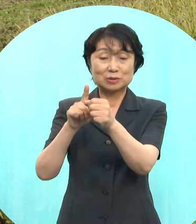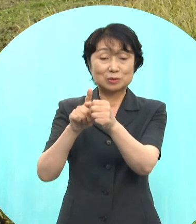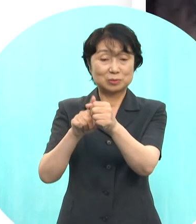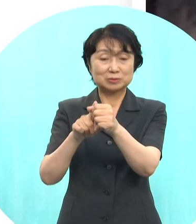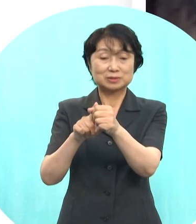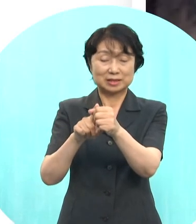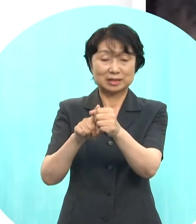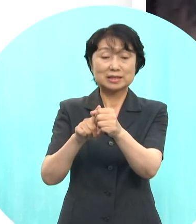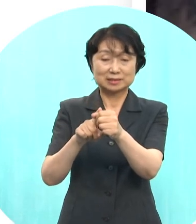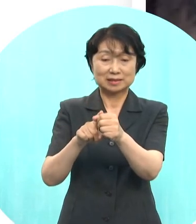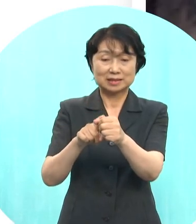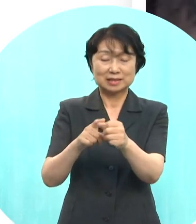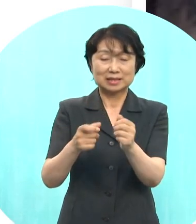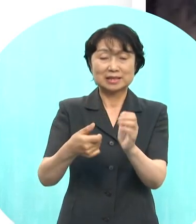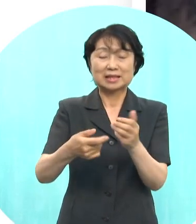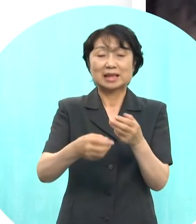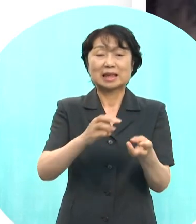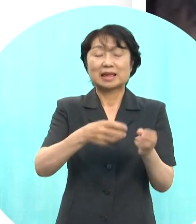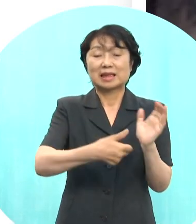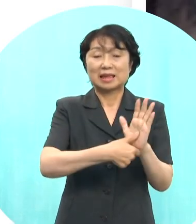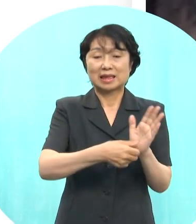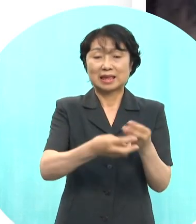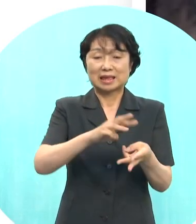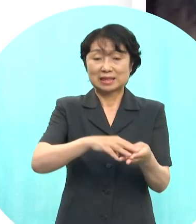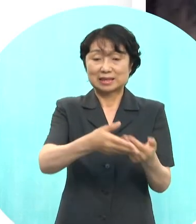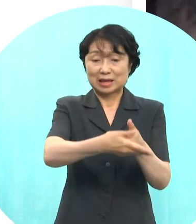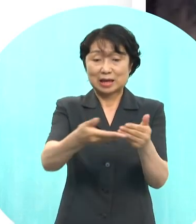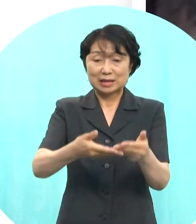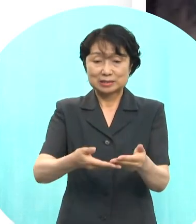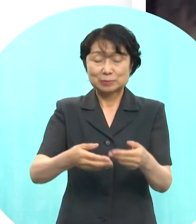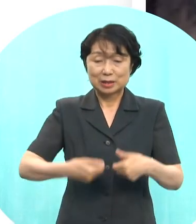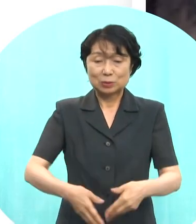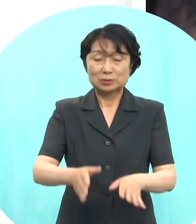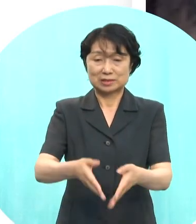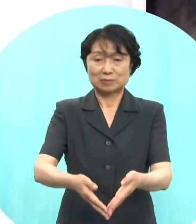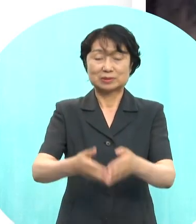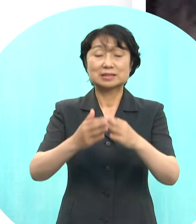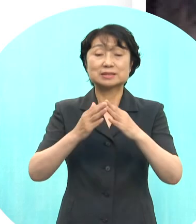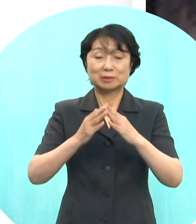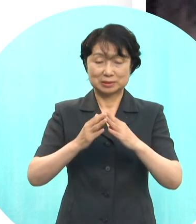に有限会社那田島農産を立ち上げました。